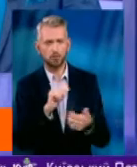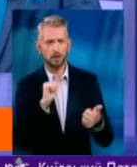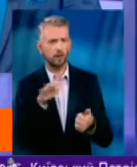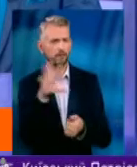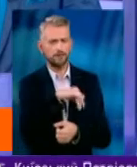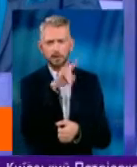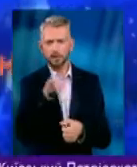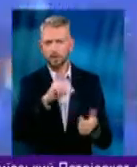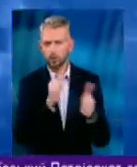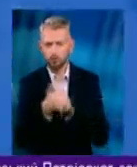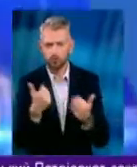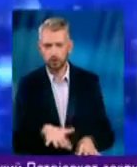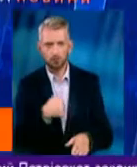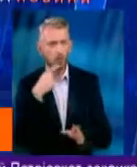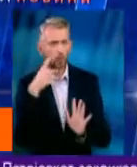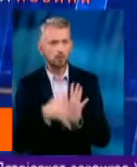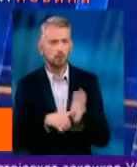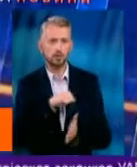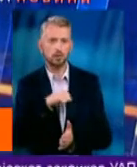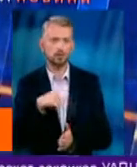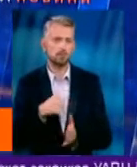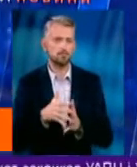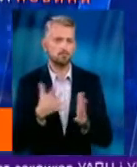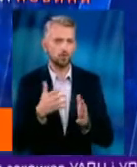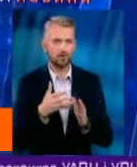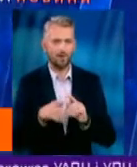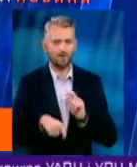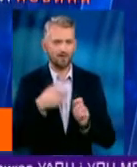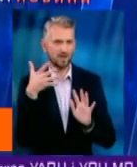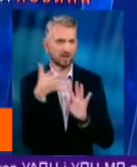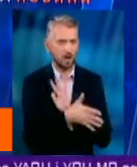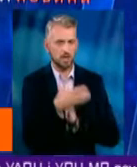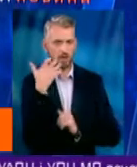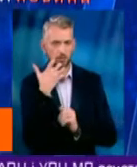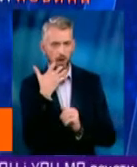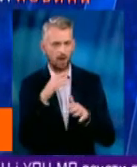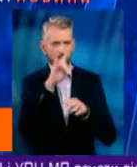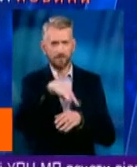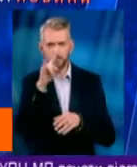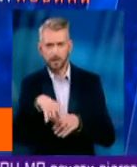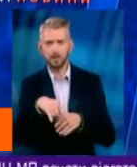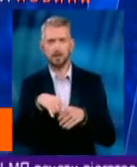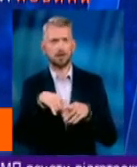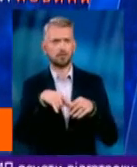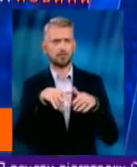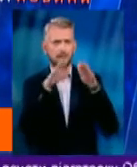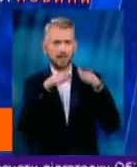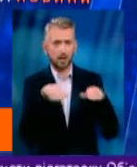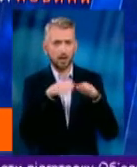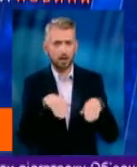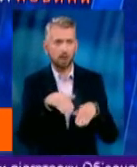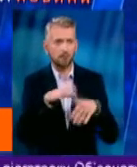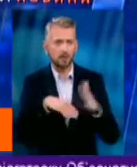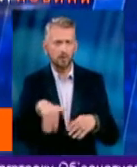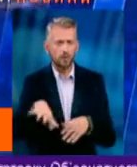вікна. Так. Ми розуміємо, що це найбільше втрати тепла, це вікна і дахи. От у нас дахи і вікна практично кругом замінені